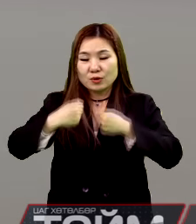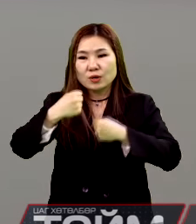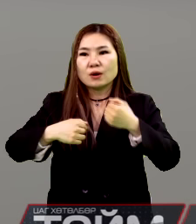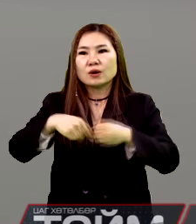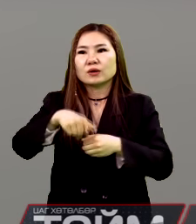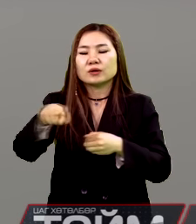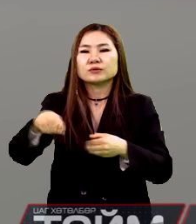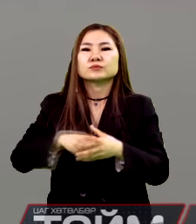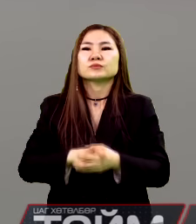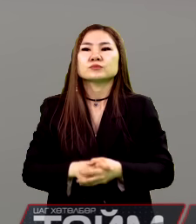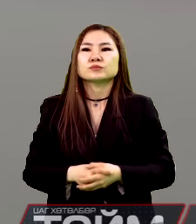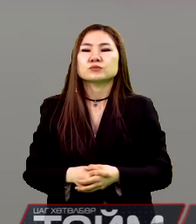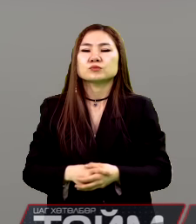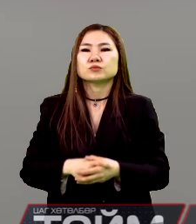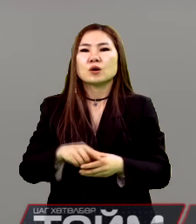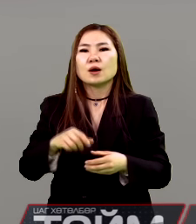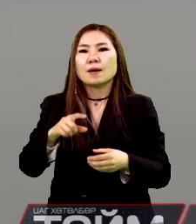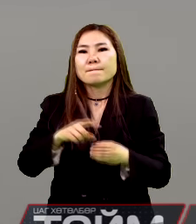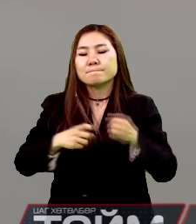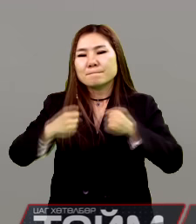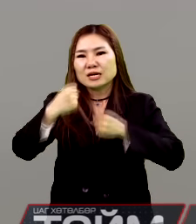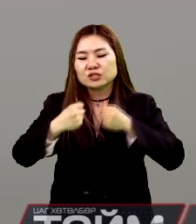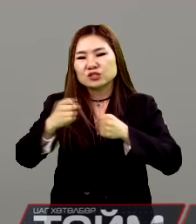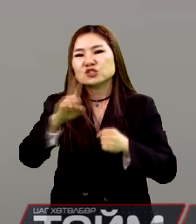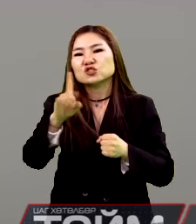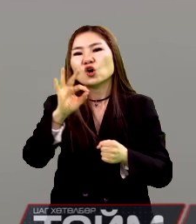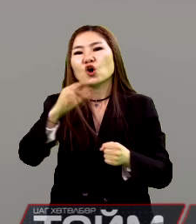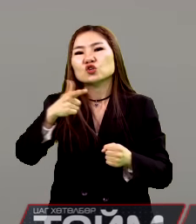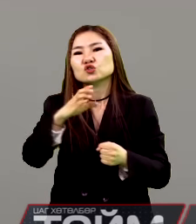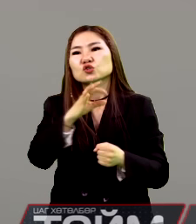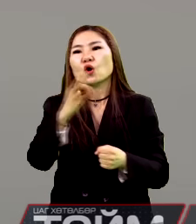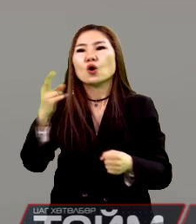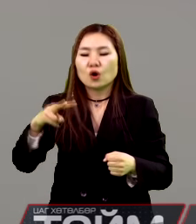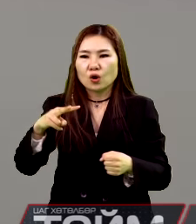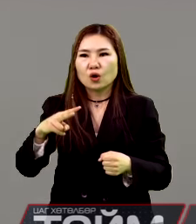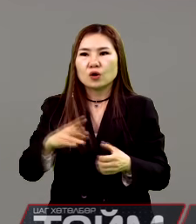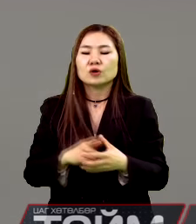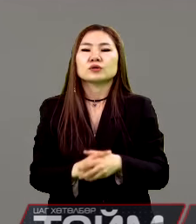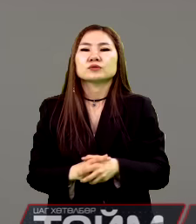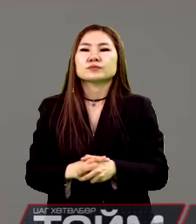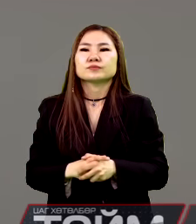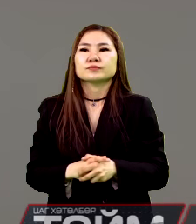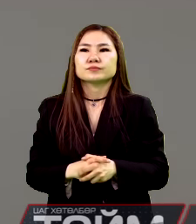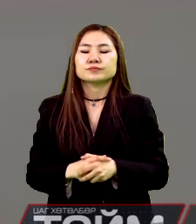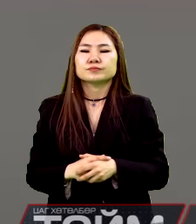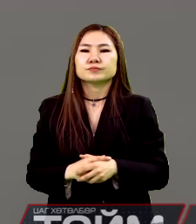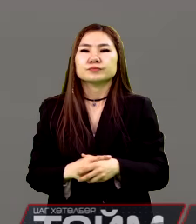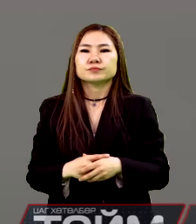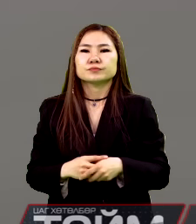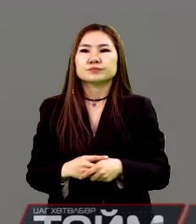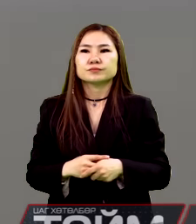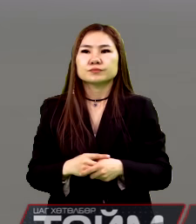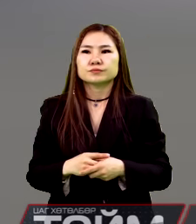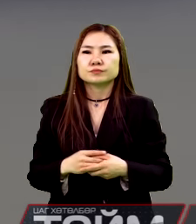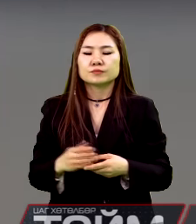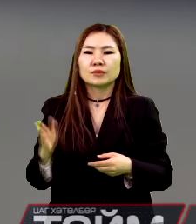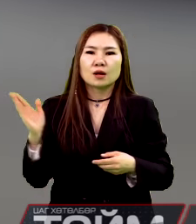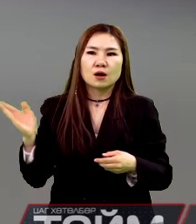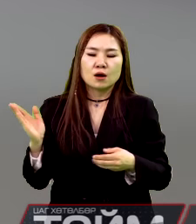ирээд ямар ч зориултын бус юм ийм энийг ингээд зогсоол гэж ойлгоцсон. Энэ хараа гоёлын энэ гантик чулуун болон дээр гараа зогсож байгаа